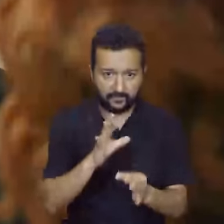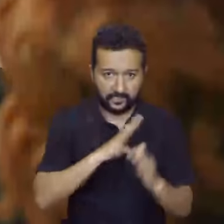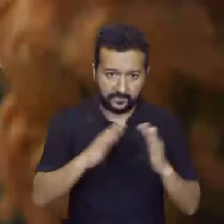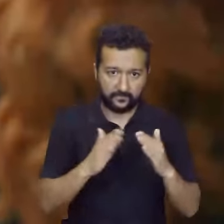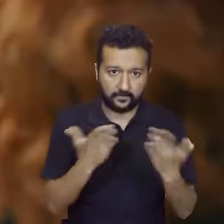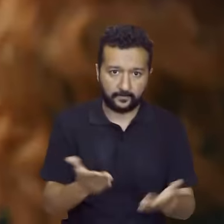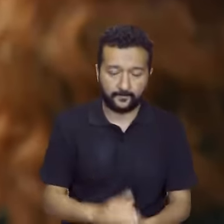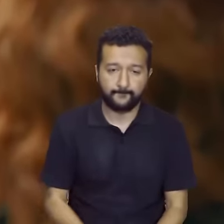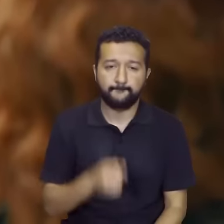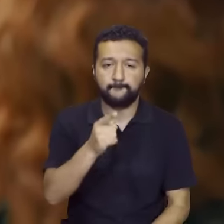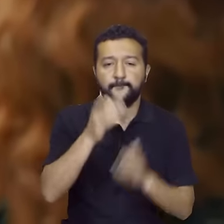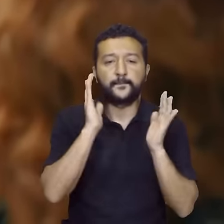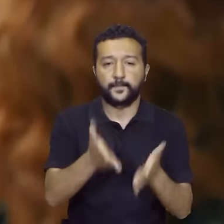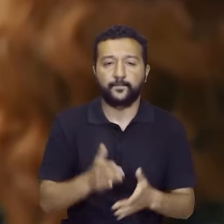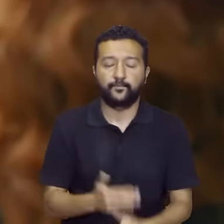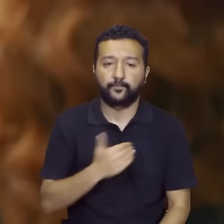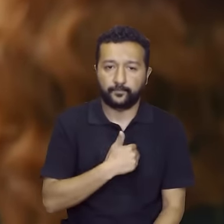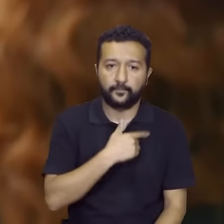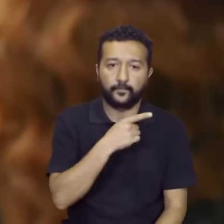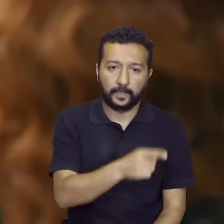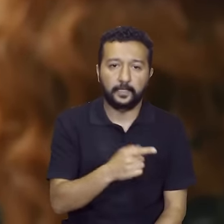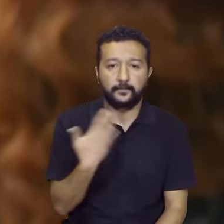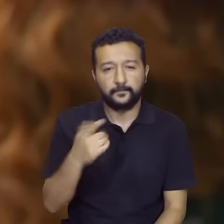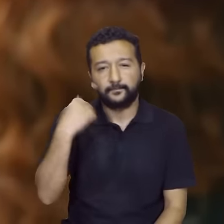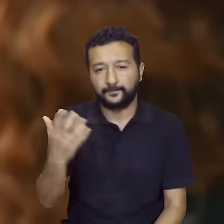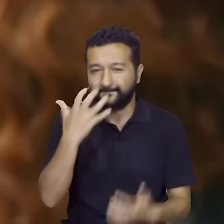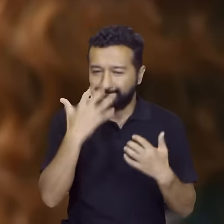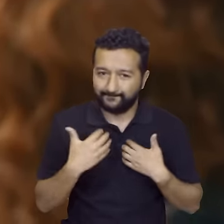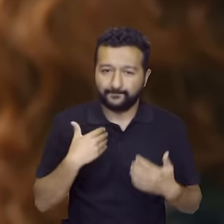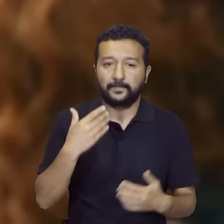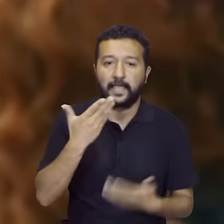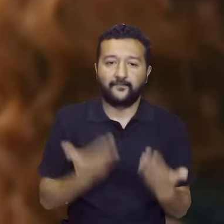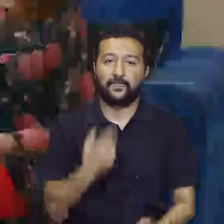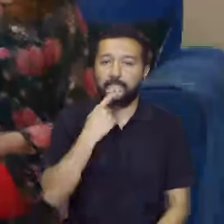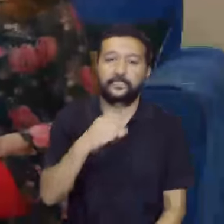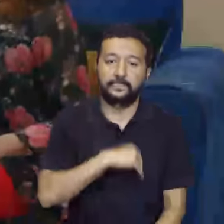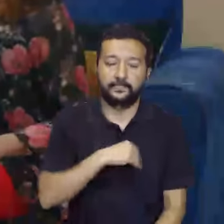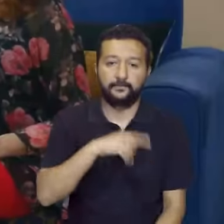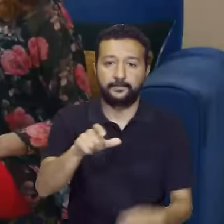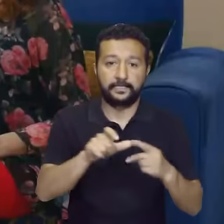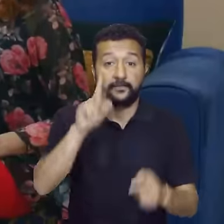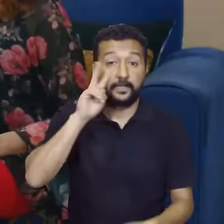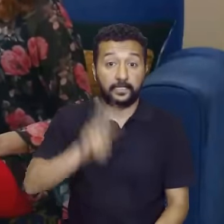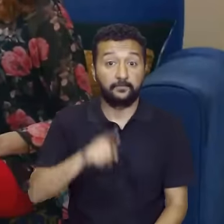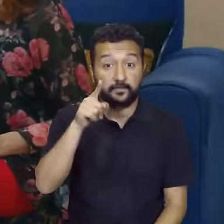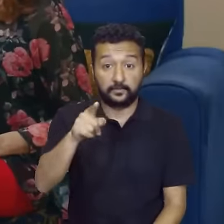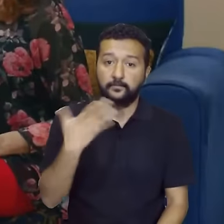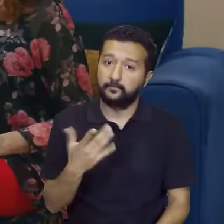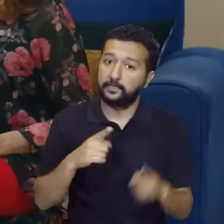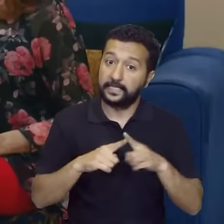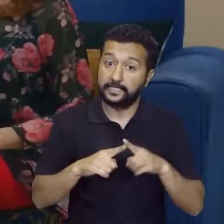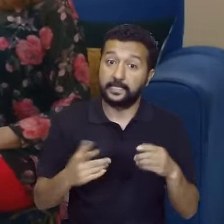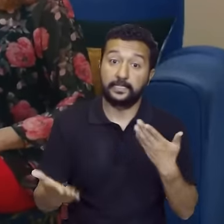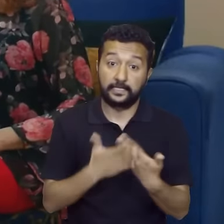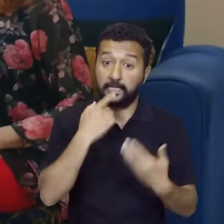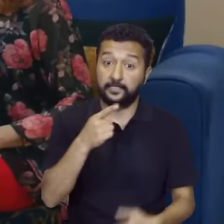evde. Aman, ben de... Teselli ikramiyesini evet derim sandım ya. Şener vallahi bir kere daha teselli